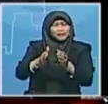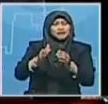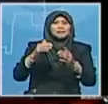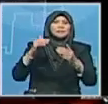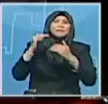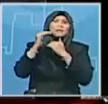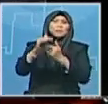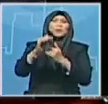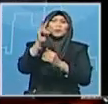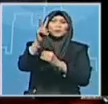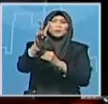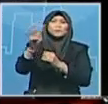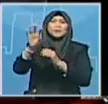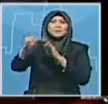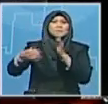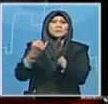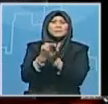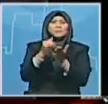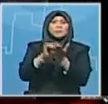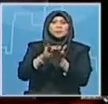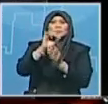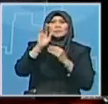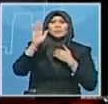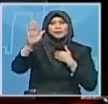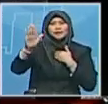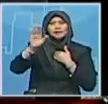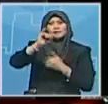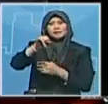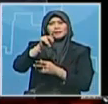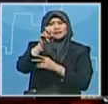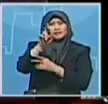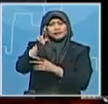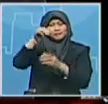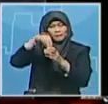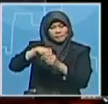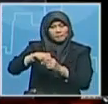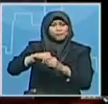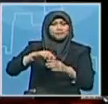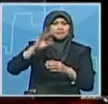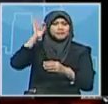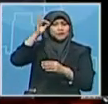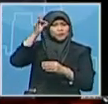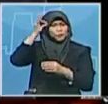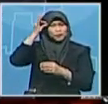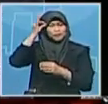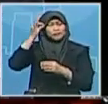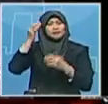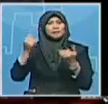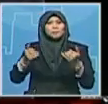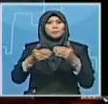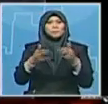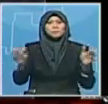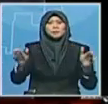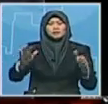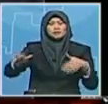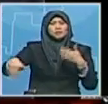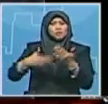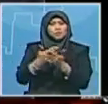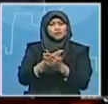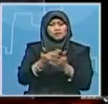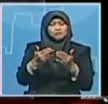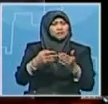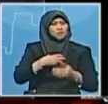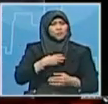24 jam. Itu komitmen JKR Malaysia melibatkan jalan persekutuan. Dan kita bukakan semua saluran